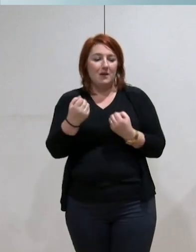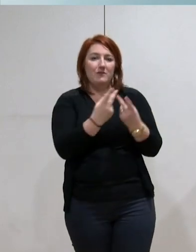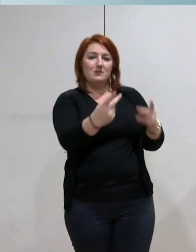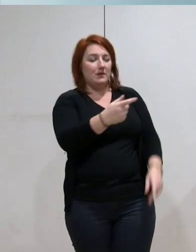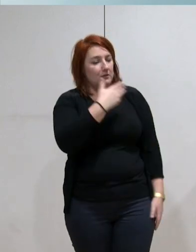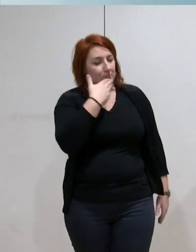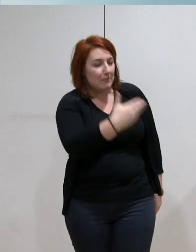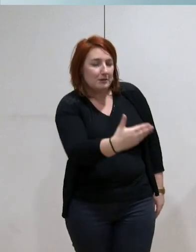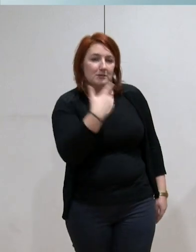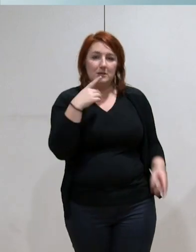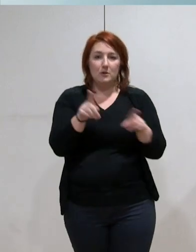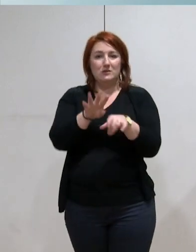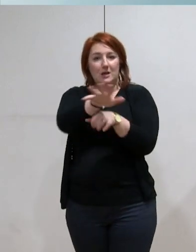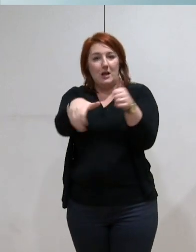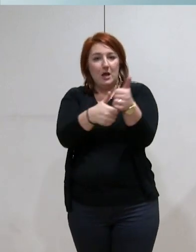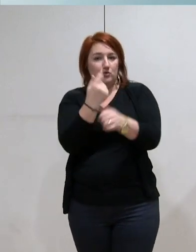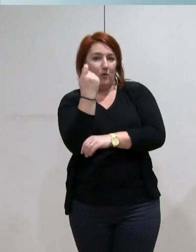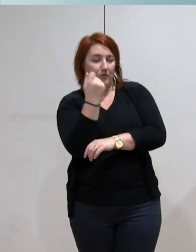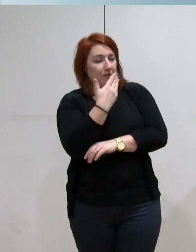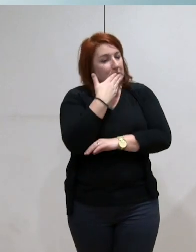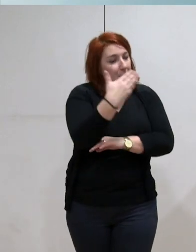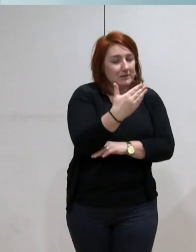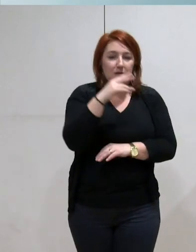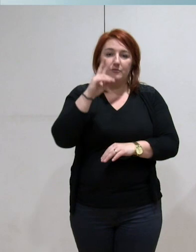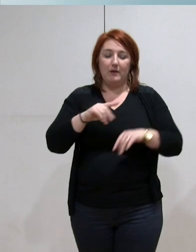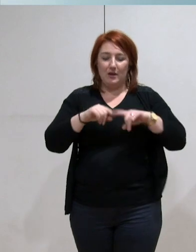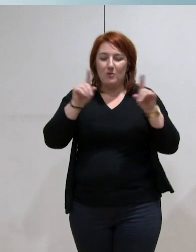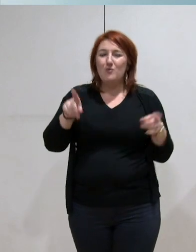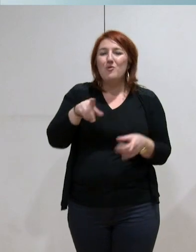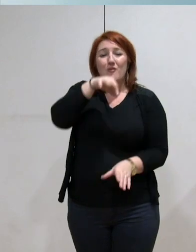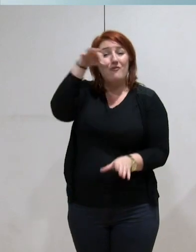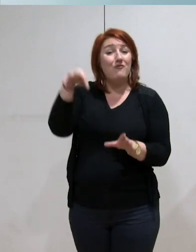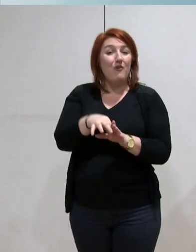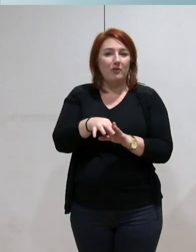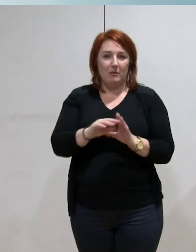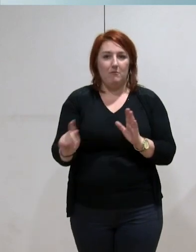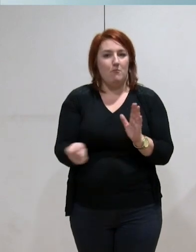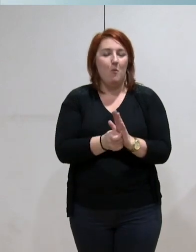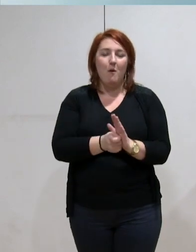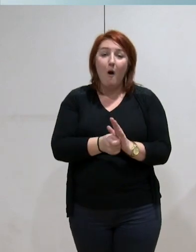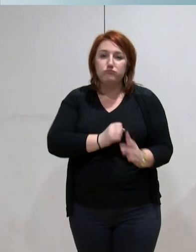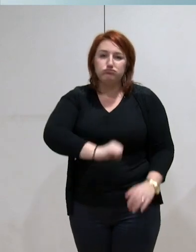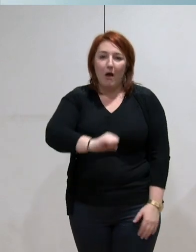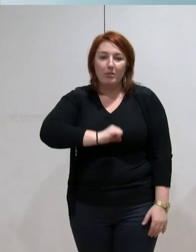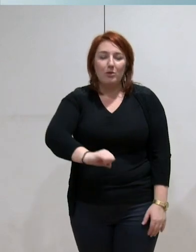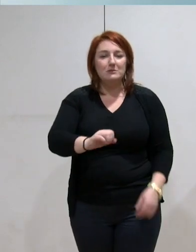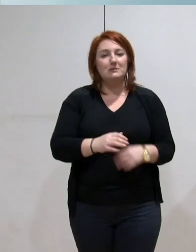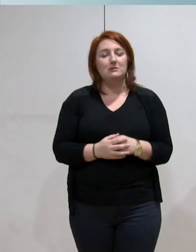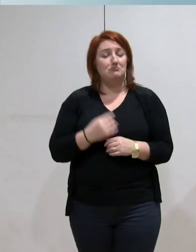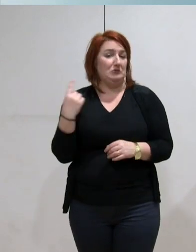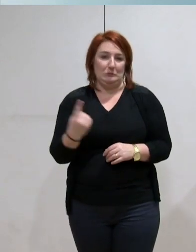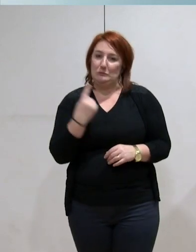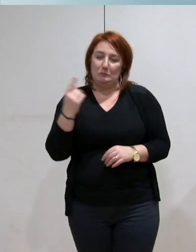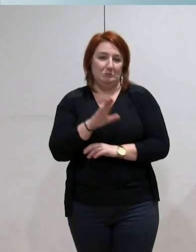l'adjoint finances le moment du vote du budget est toujours un moment intense qui demande